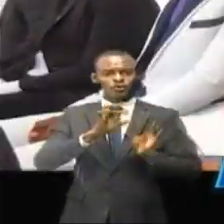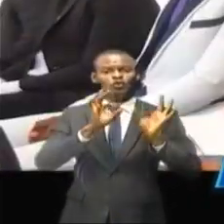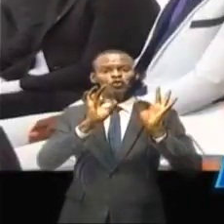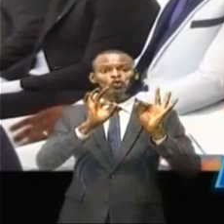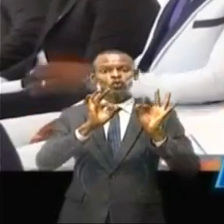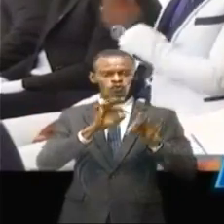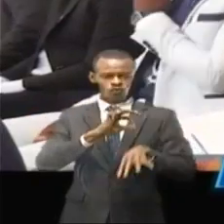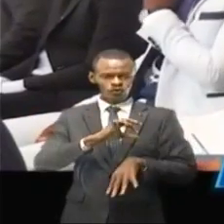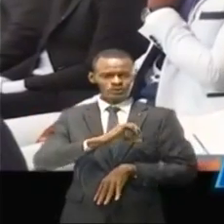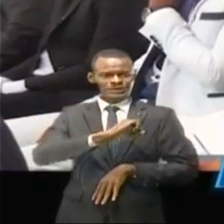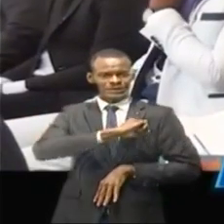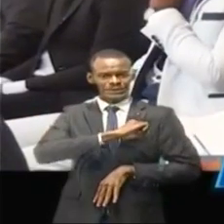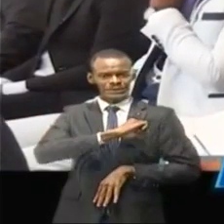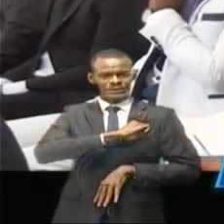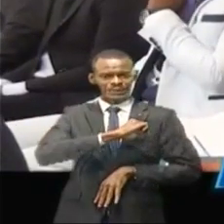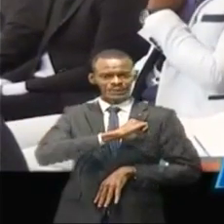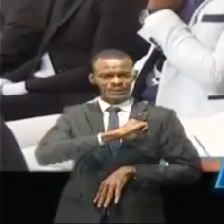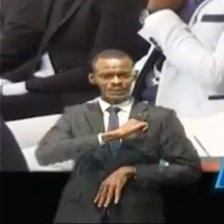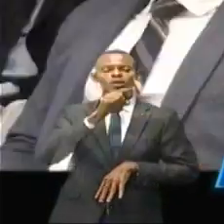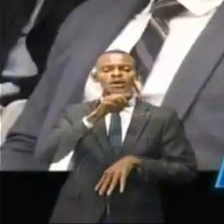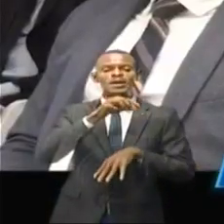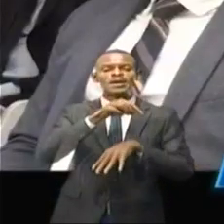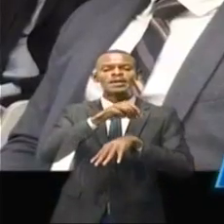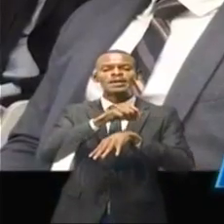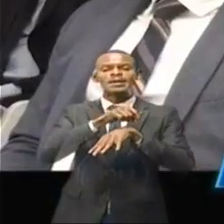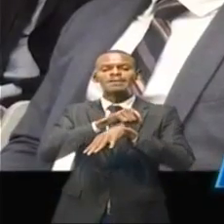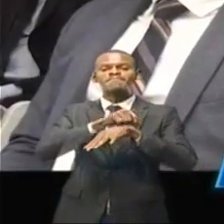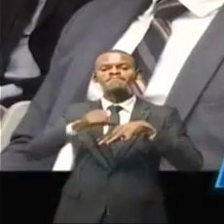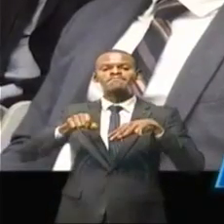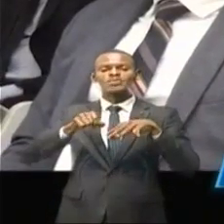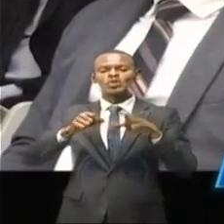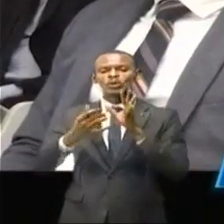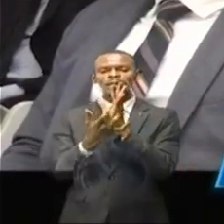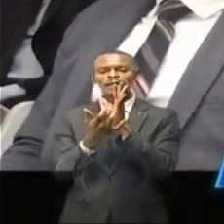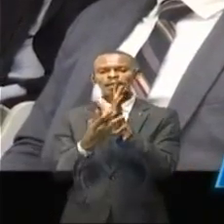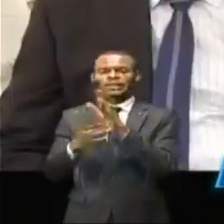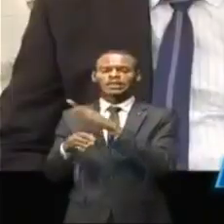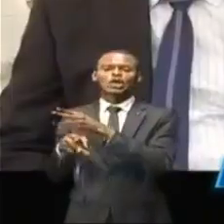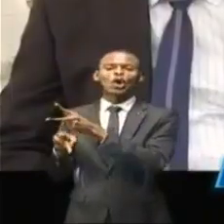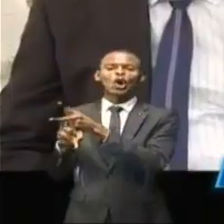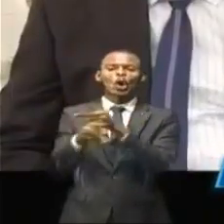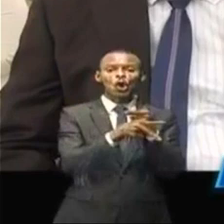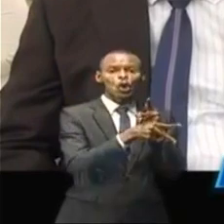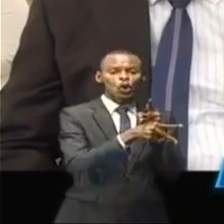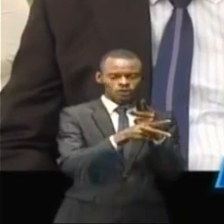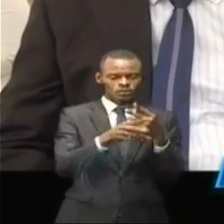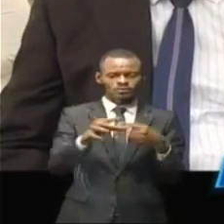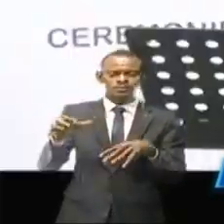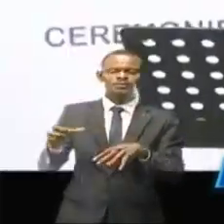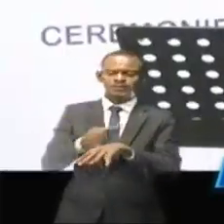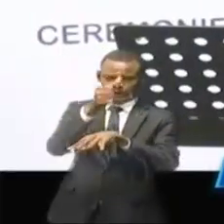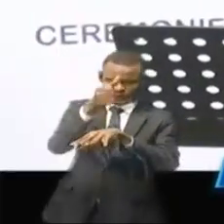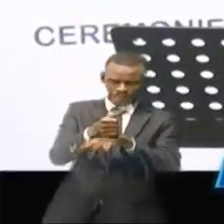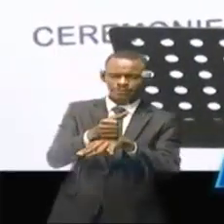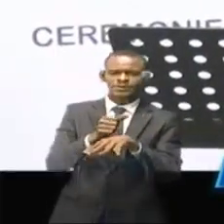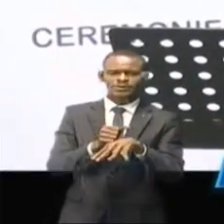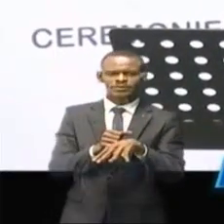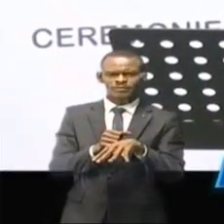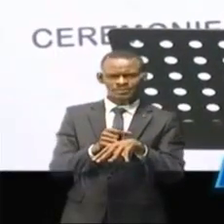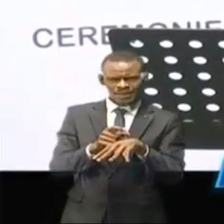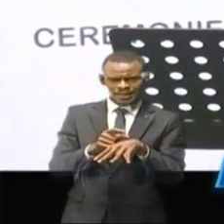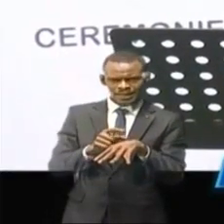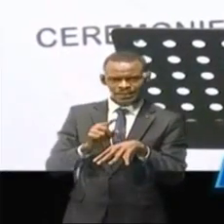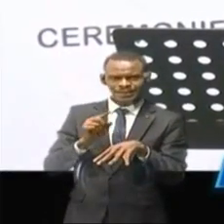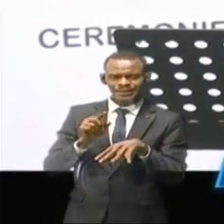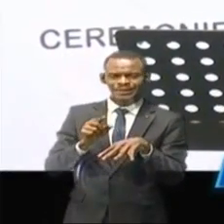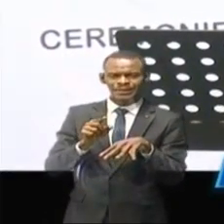bureau technique de contrôle BTC. Commencer par le mot du chef du personnel du BTC, Ozingeizor, qui a